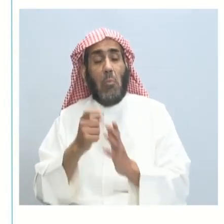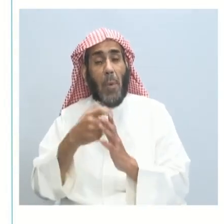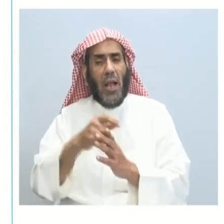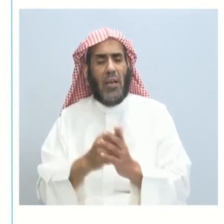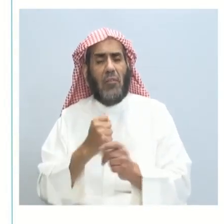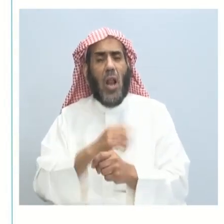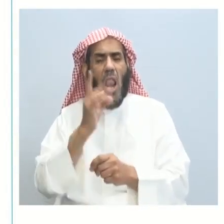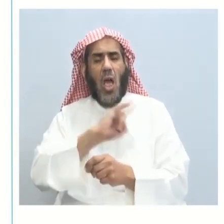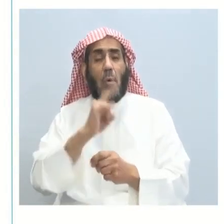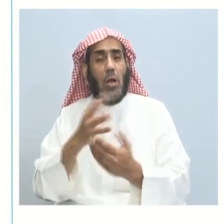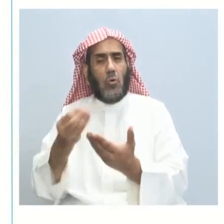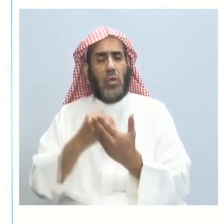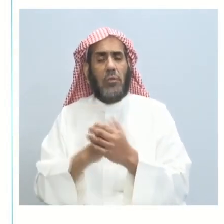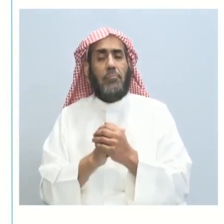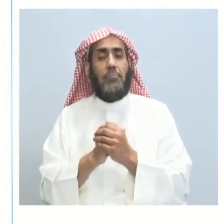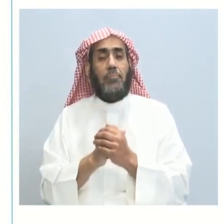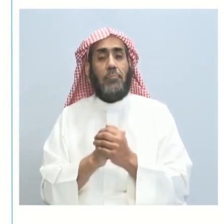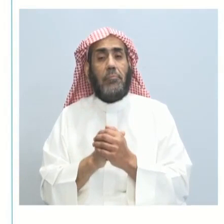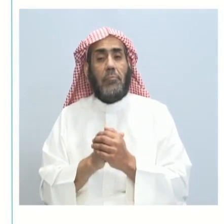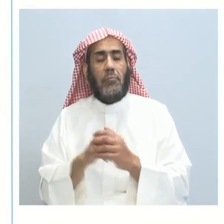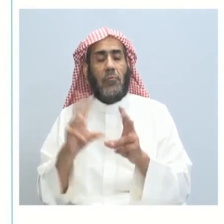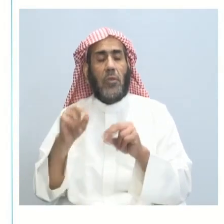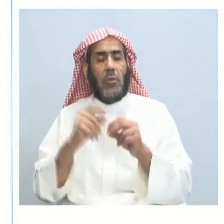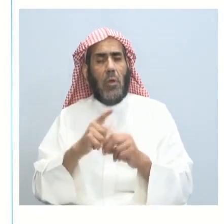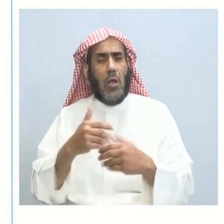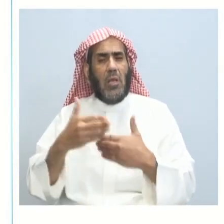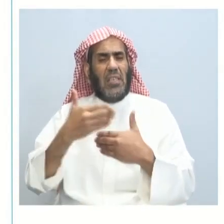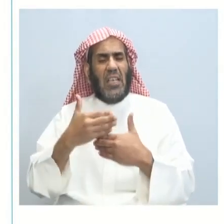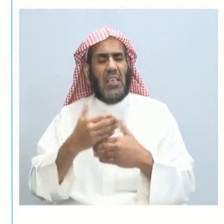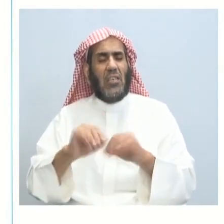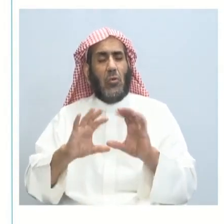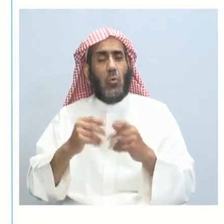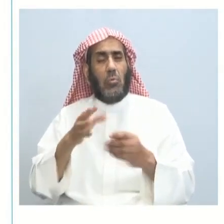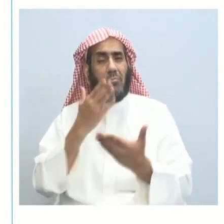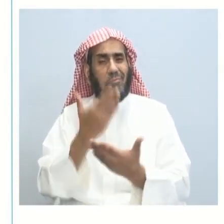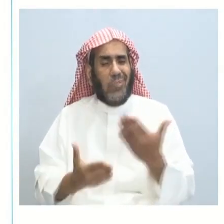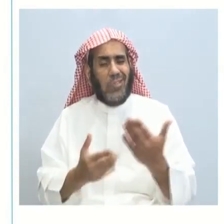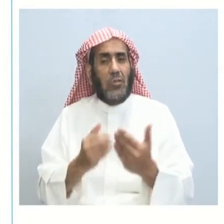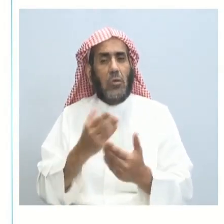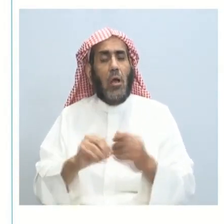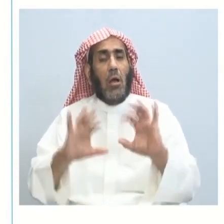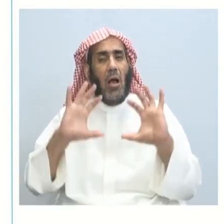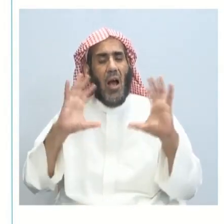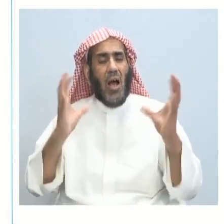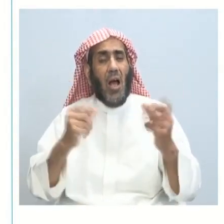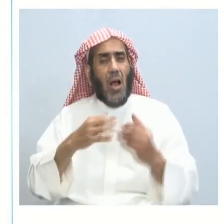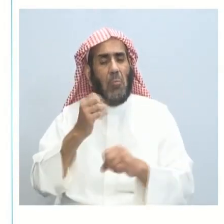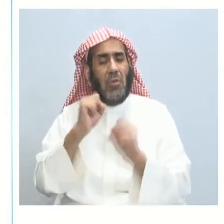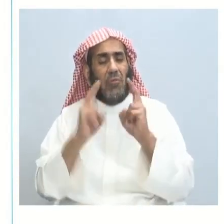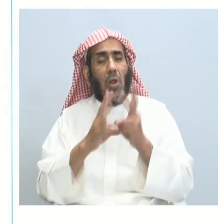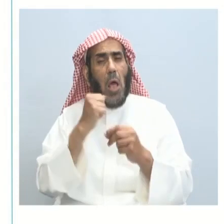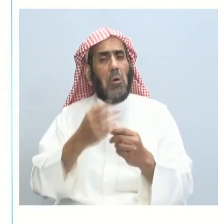ندفعها لا يمكن ان تسترد فمثلا حينما تحجز قاعه لاقامه فعاليه لا يمكن ان